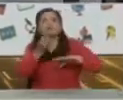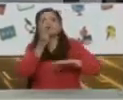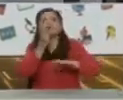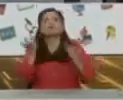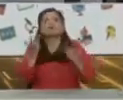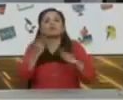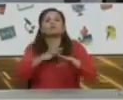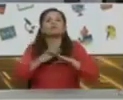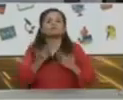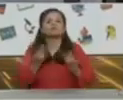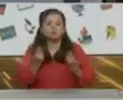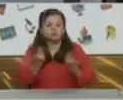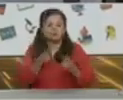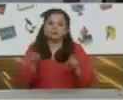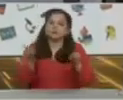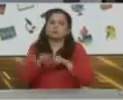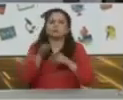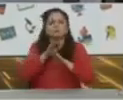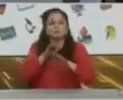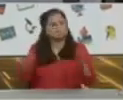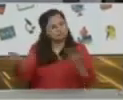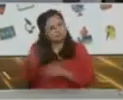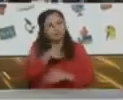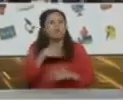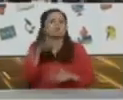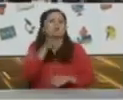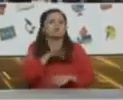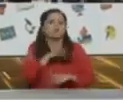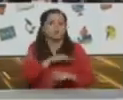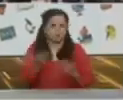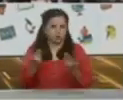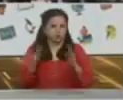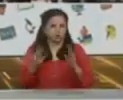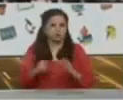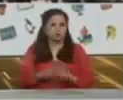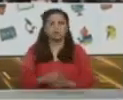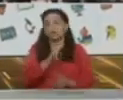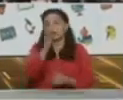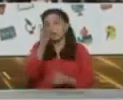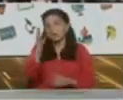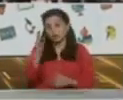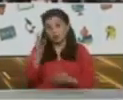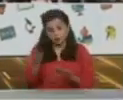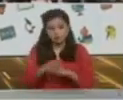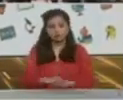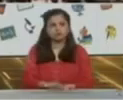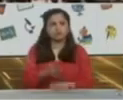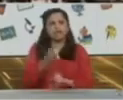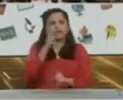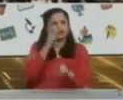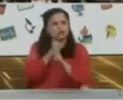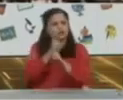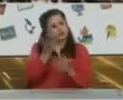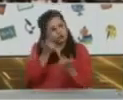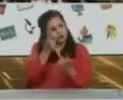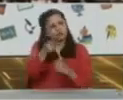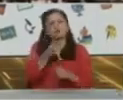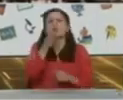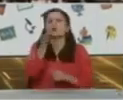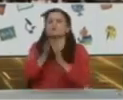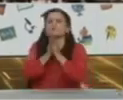इससे भी बच्चों को फायदा होगा। तीसरा, आप टीचर से रिक्वेस्ट कर सकते